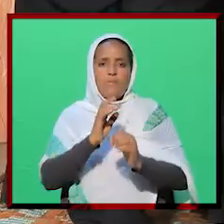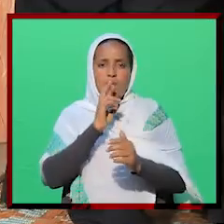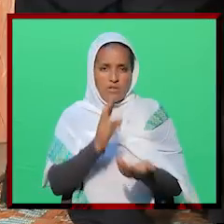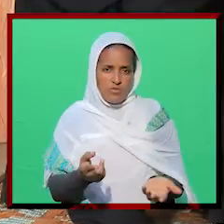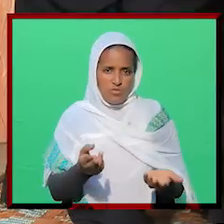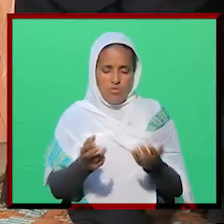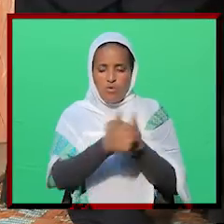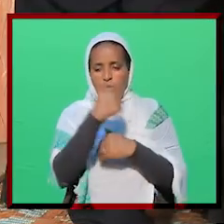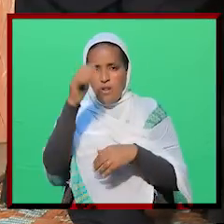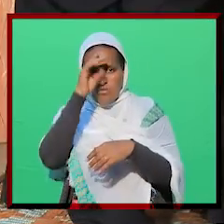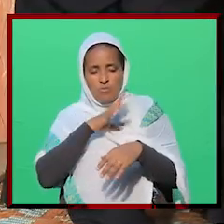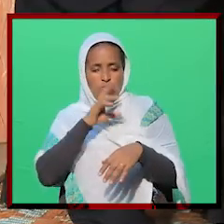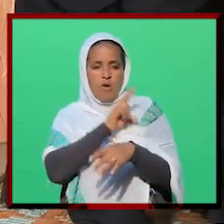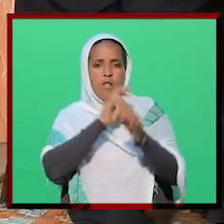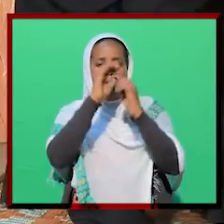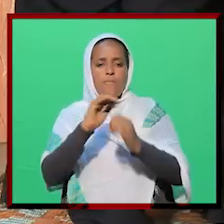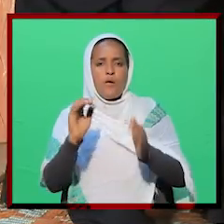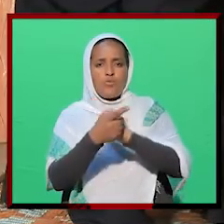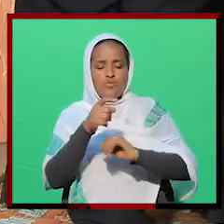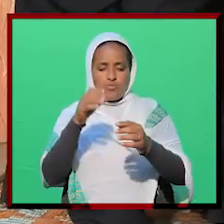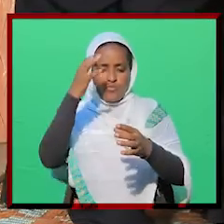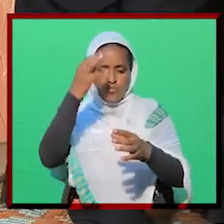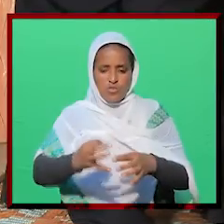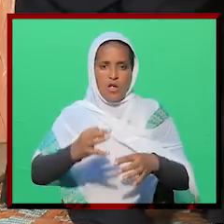እንደወለደን ወልድንም ወልዶታል የሚል